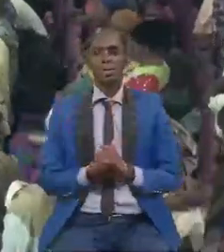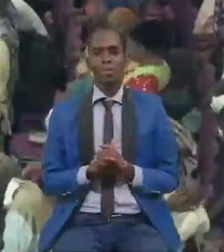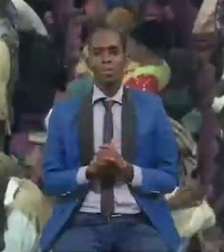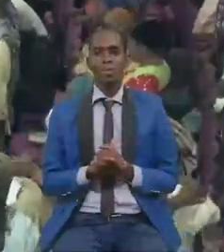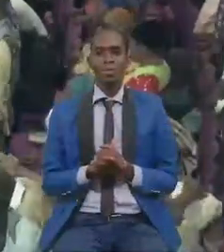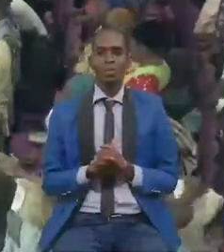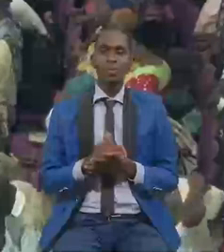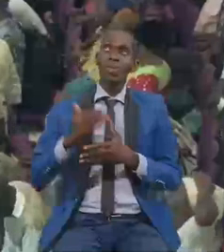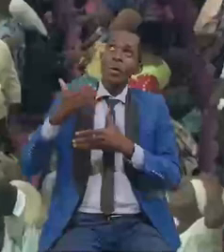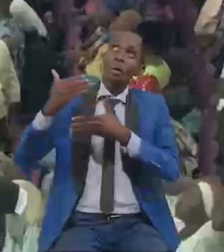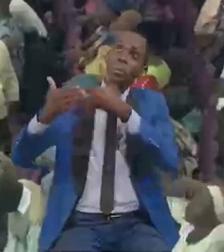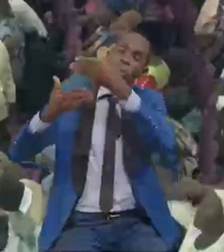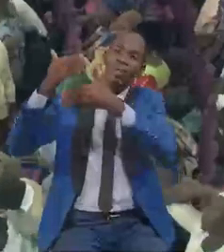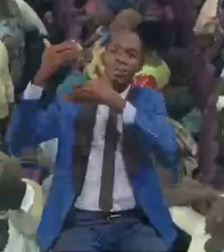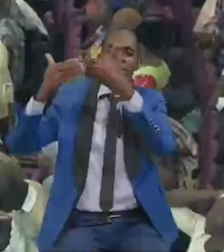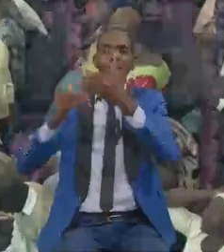Le progrès,